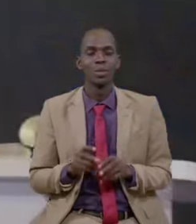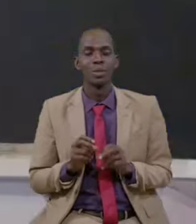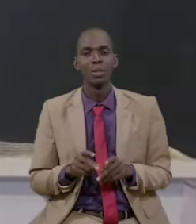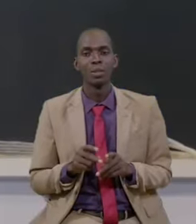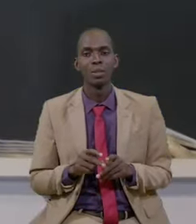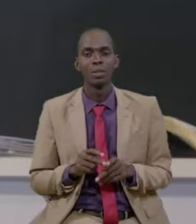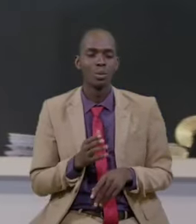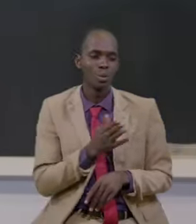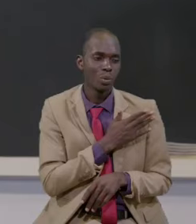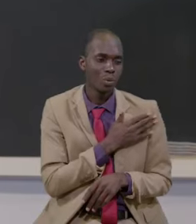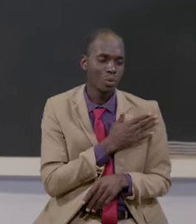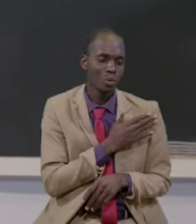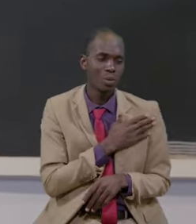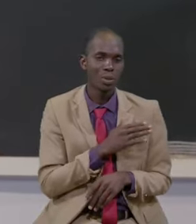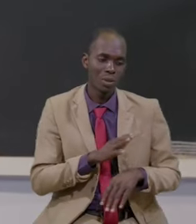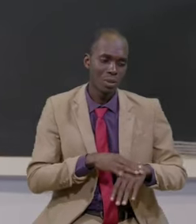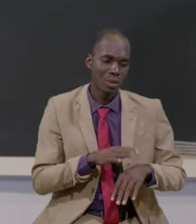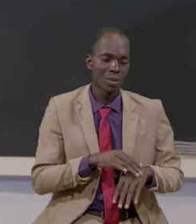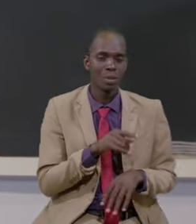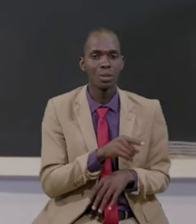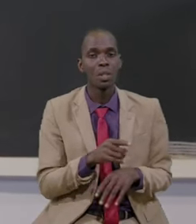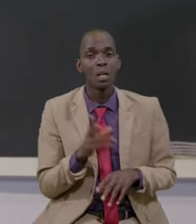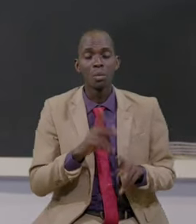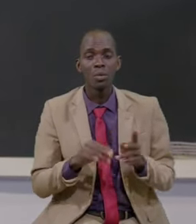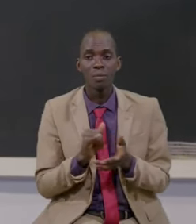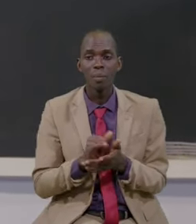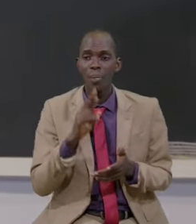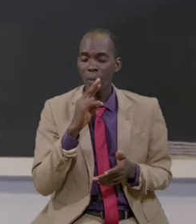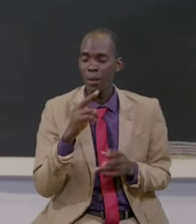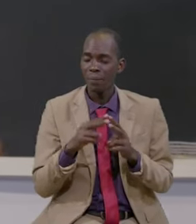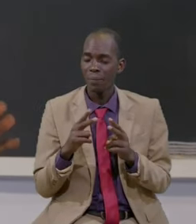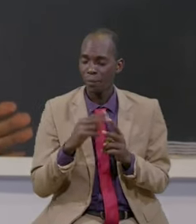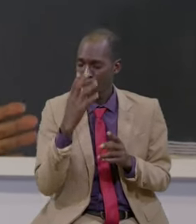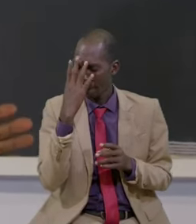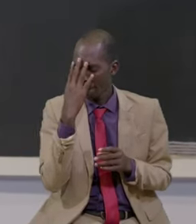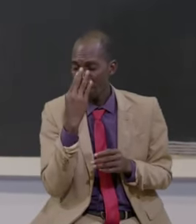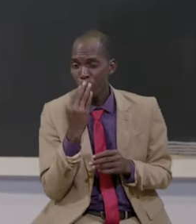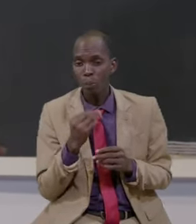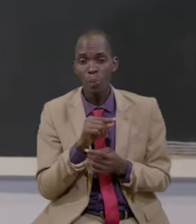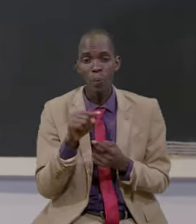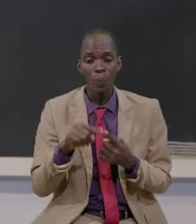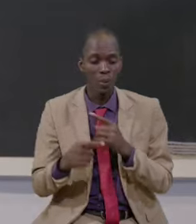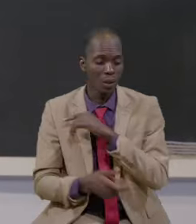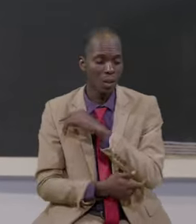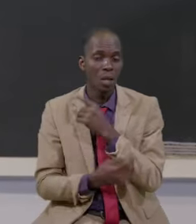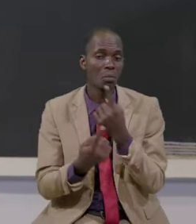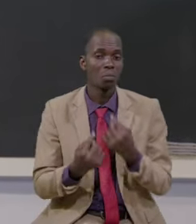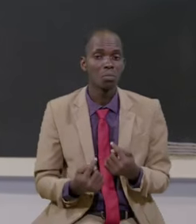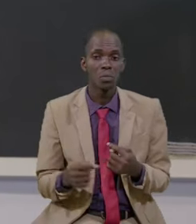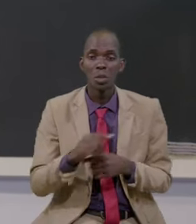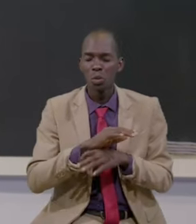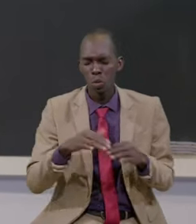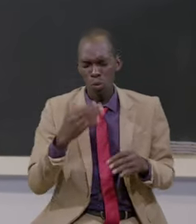Réveillez-les. Et ceux qui sont tellement endormis, quand les tentations viennent, ils ne reconnaissent plus la